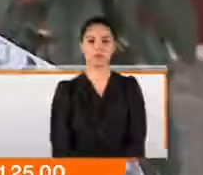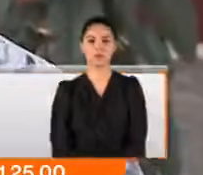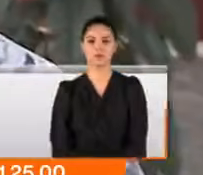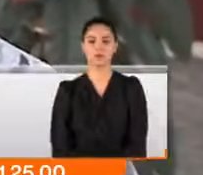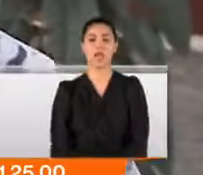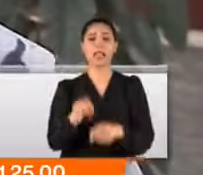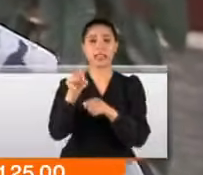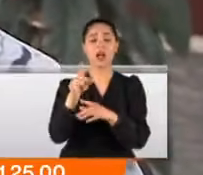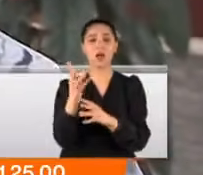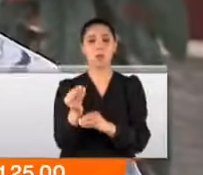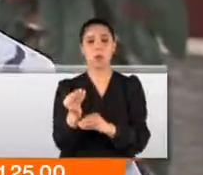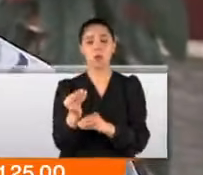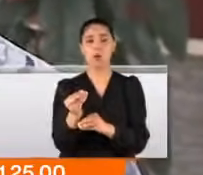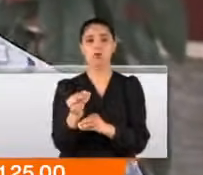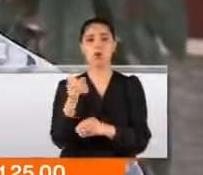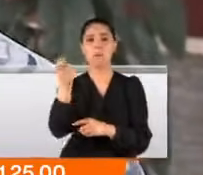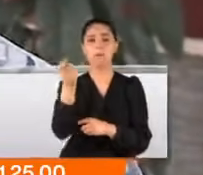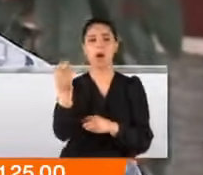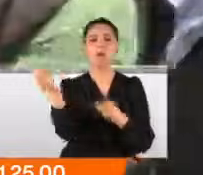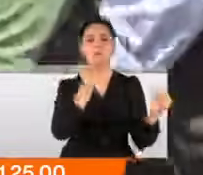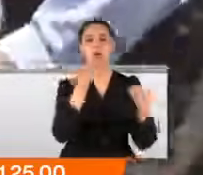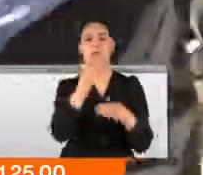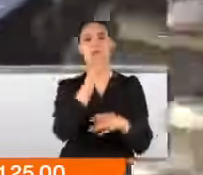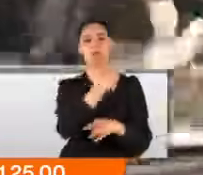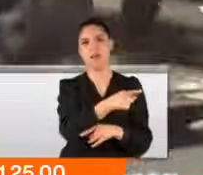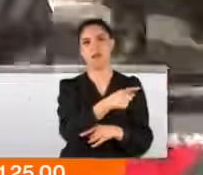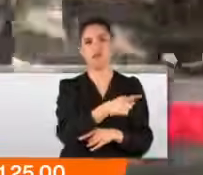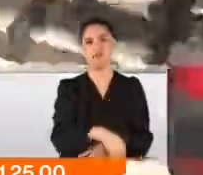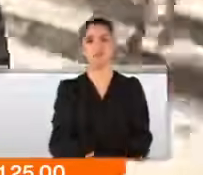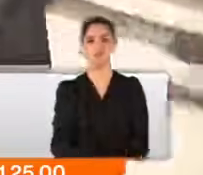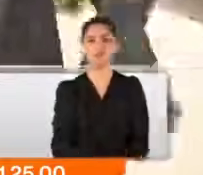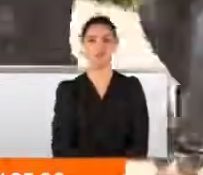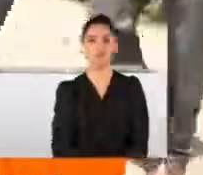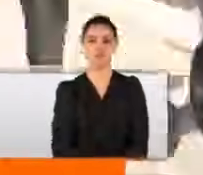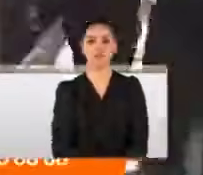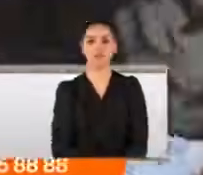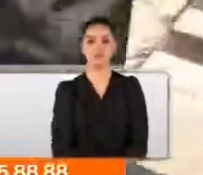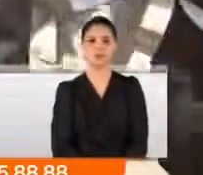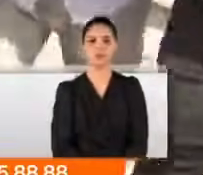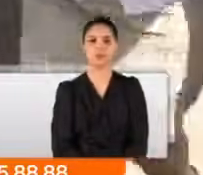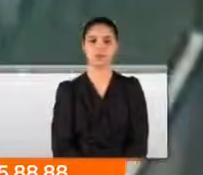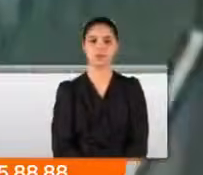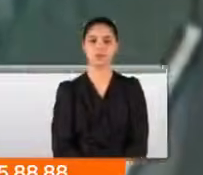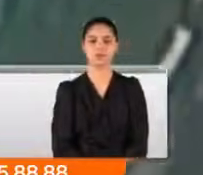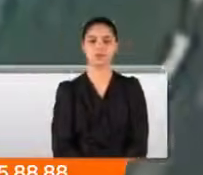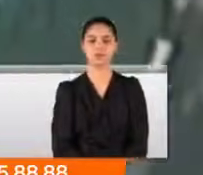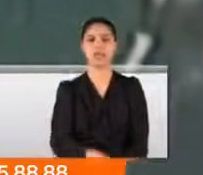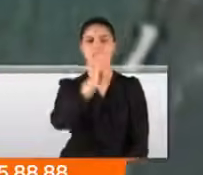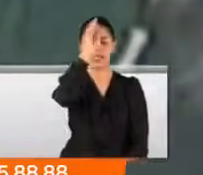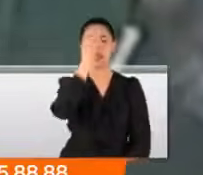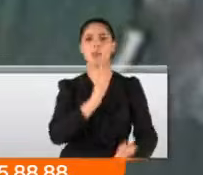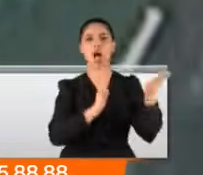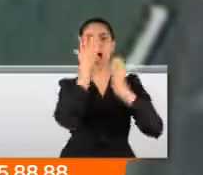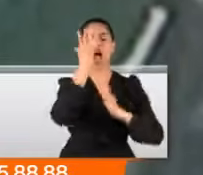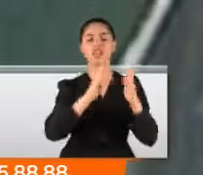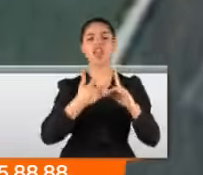bir takip ettiler ki burada para trafiğinin olduğunu biliyorlar. Neden yaptınız? Ataşehir'deki... İstanbul Ataşehir'de